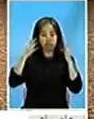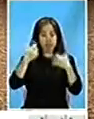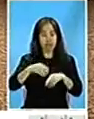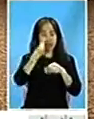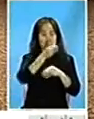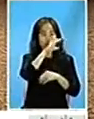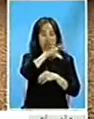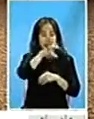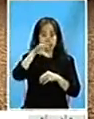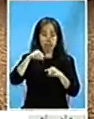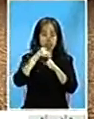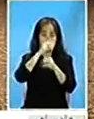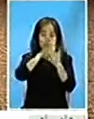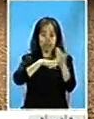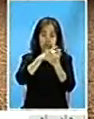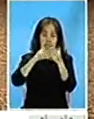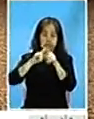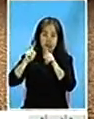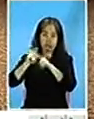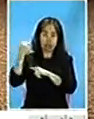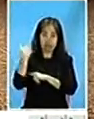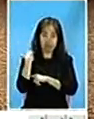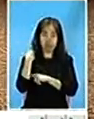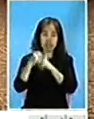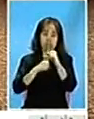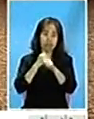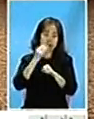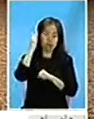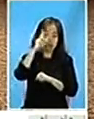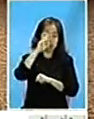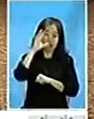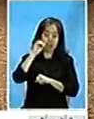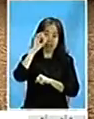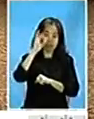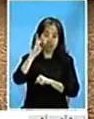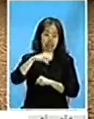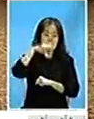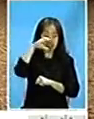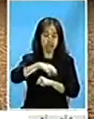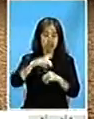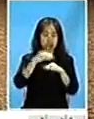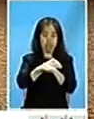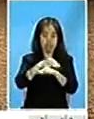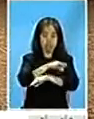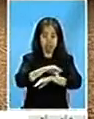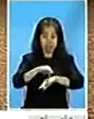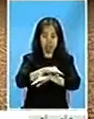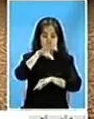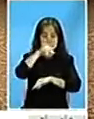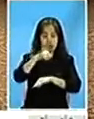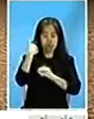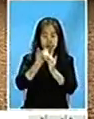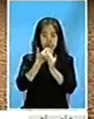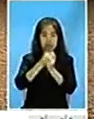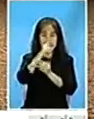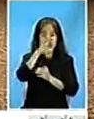แล้วก็วางแผนการบริหารจัดการน้ำเนี่ยนะคะปี56มีนะคะกรมโยธาธิการและผังเมืองก็ตั้งมา156ล้านนะ